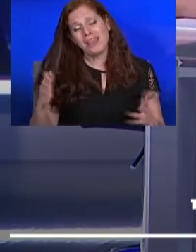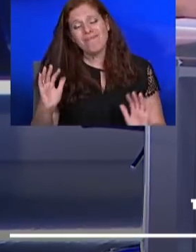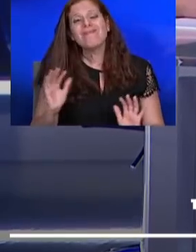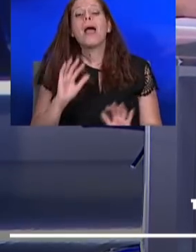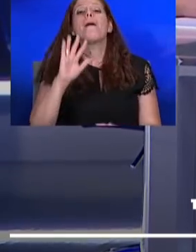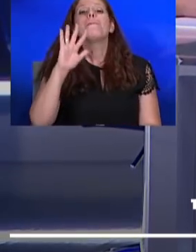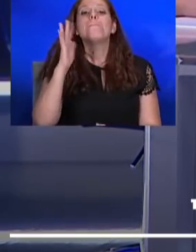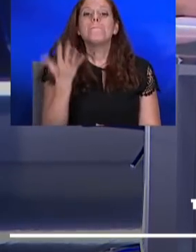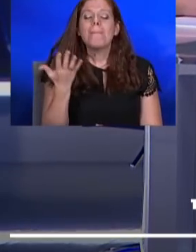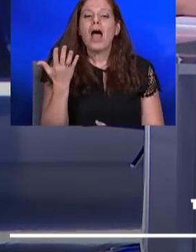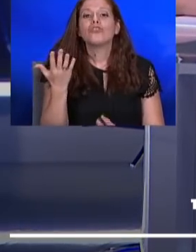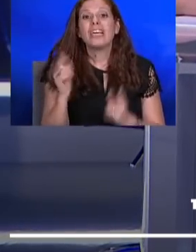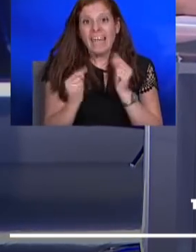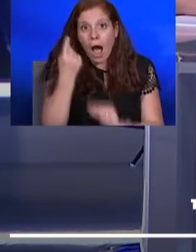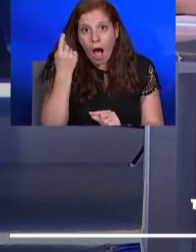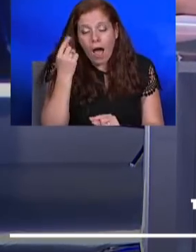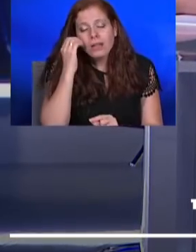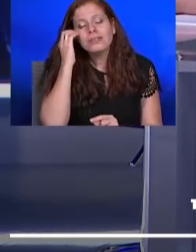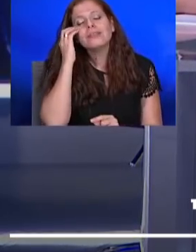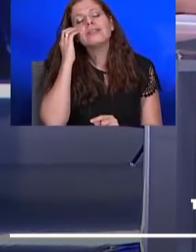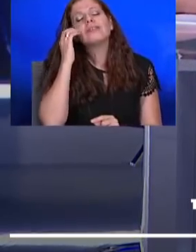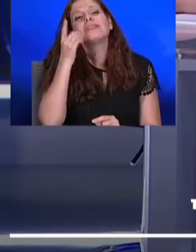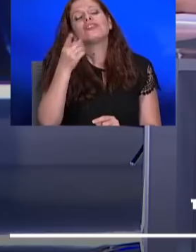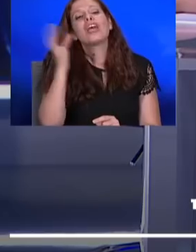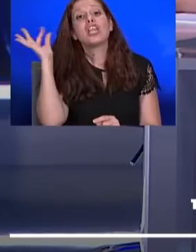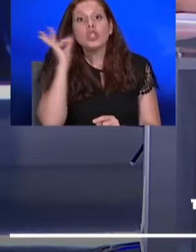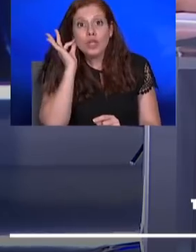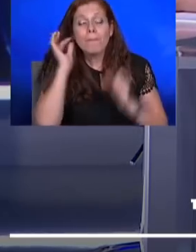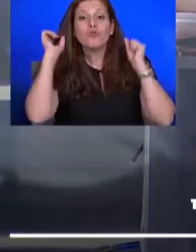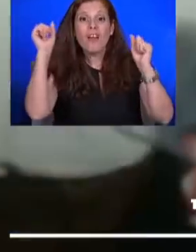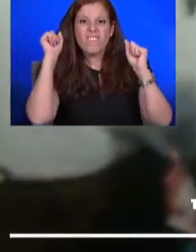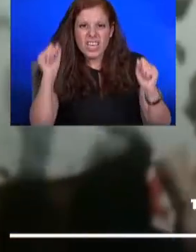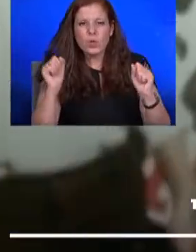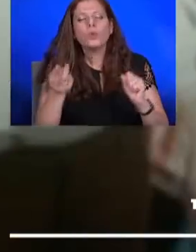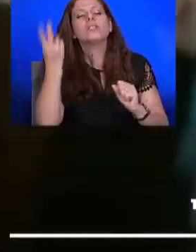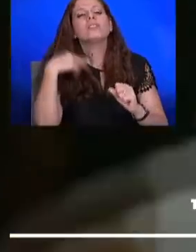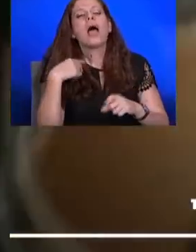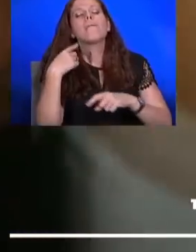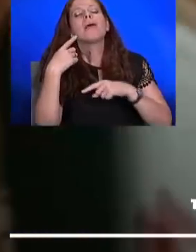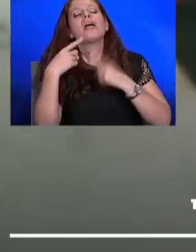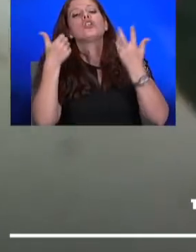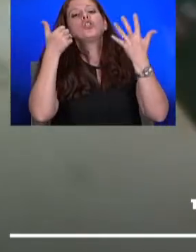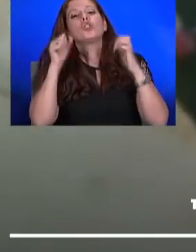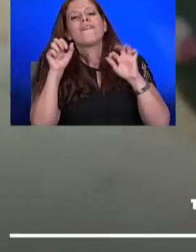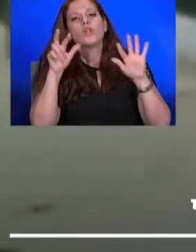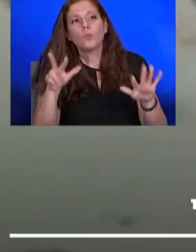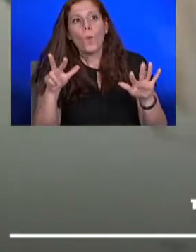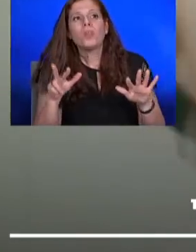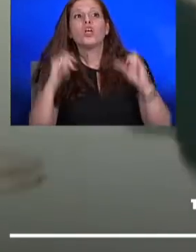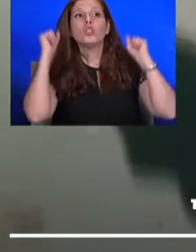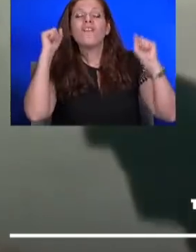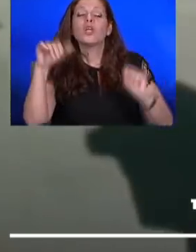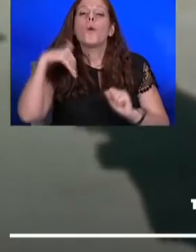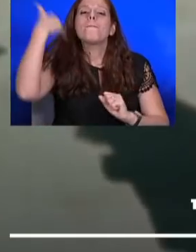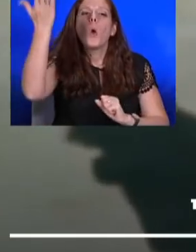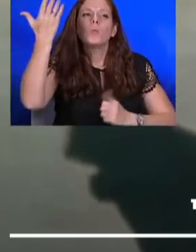שקרה זה שנשים שהפגינו, זה היה ב-68, מחוץ לתחרויות של מלכת